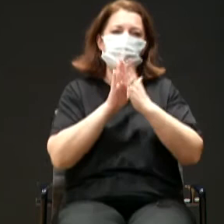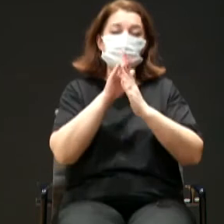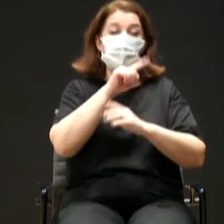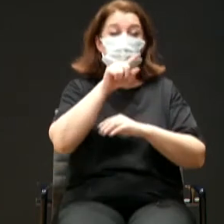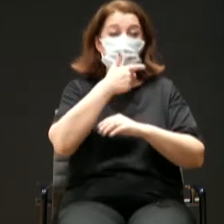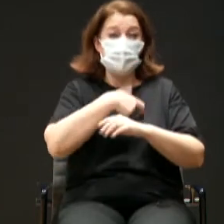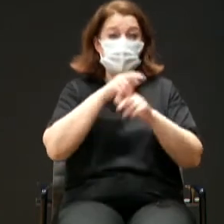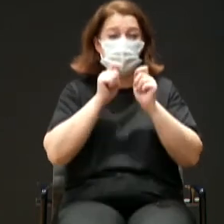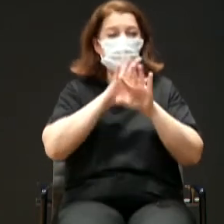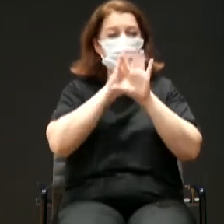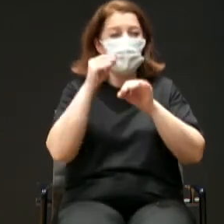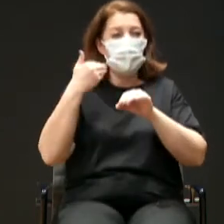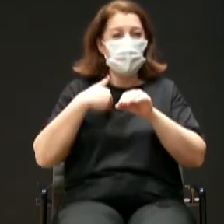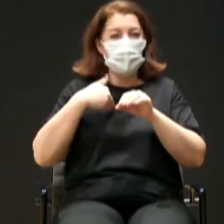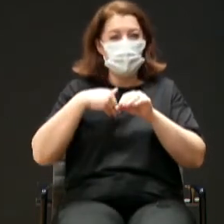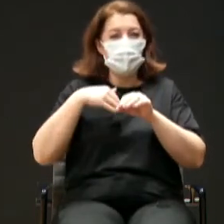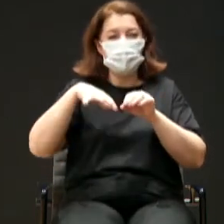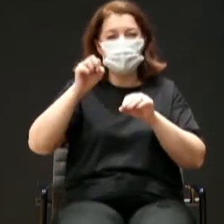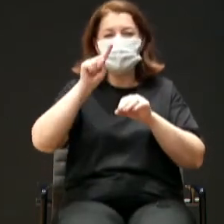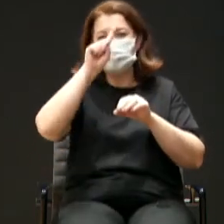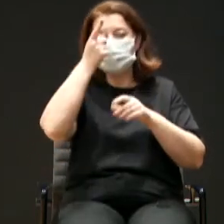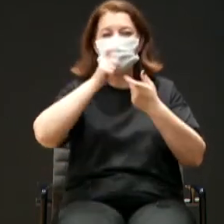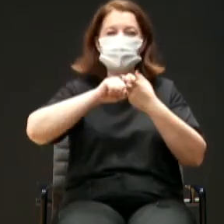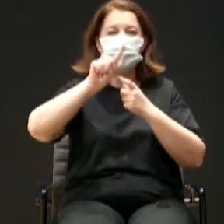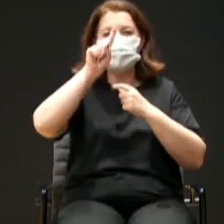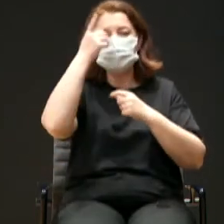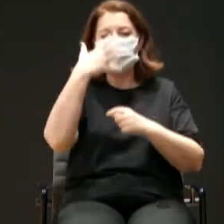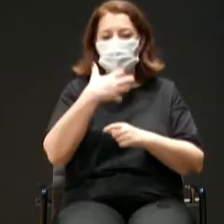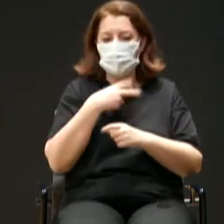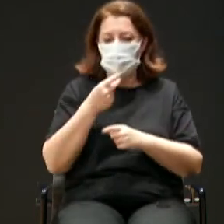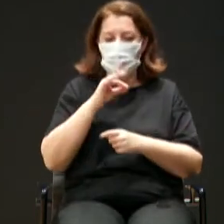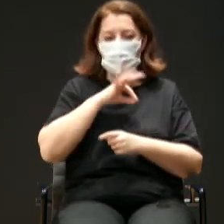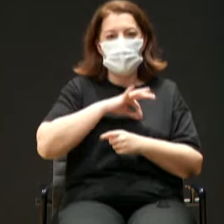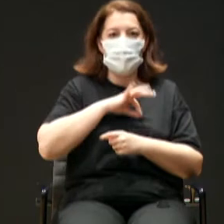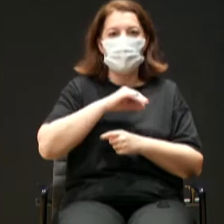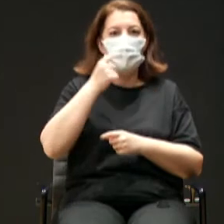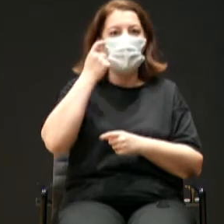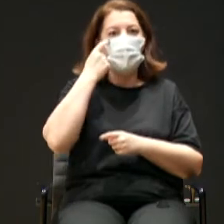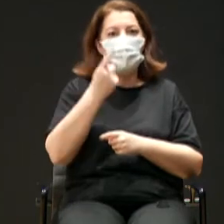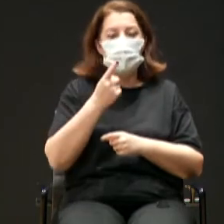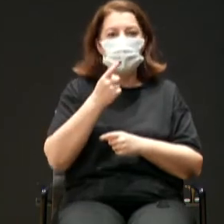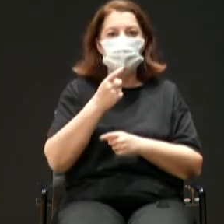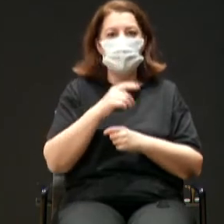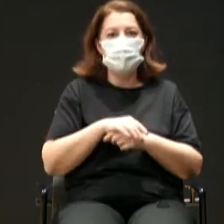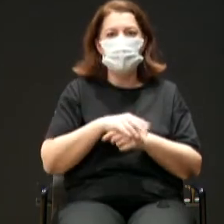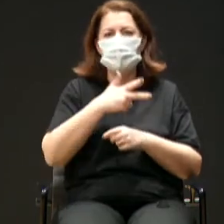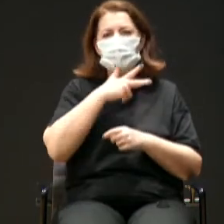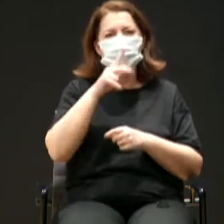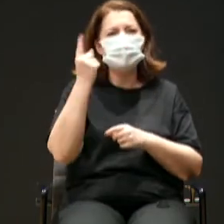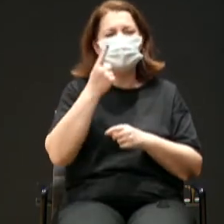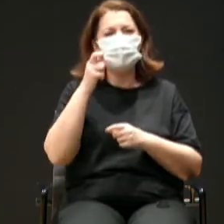Özelleştirdiğiniz her kamu kurumu sadece ve sadece kendi karına bakar. Benzer bir şey PTT'yi